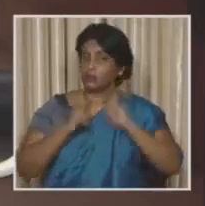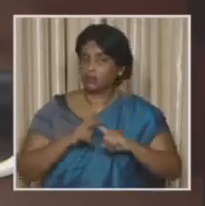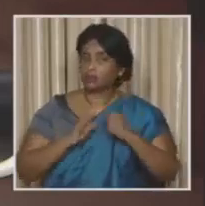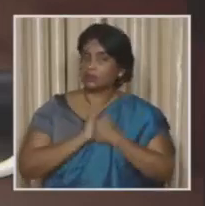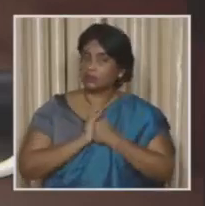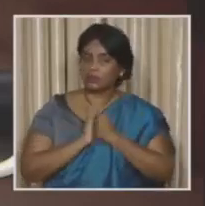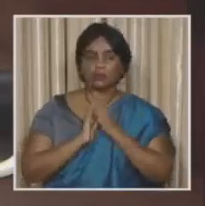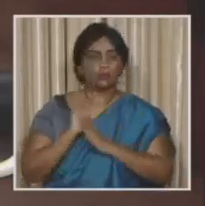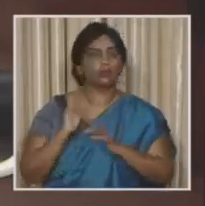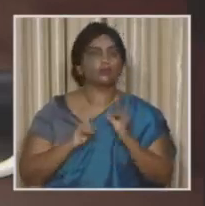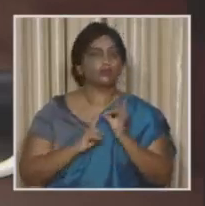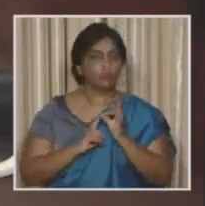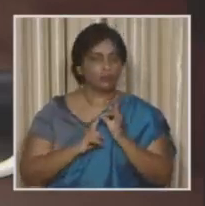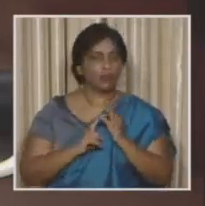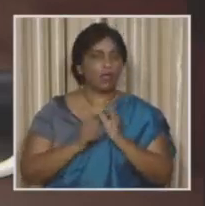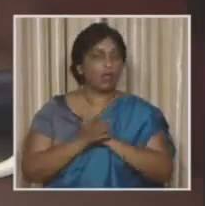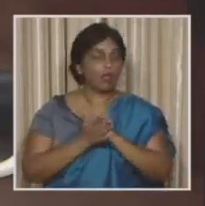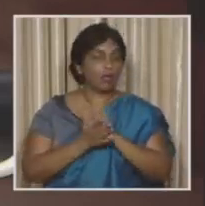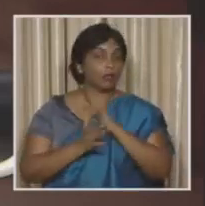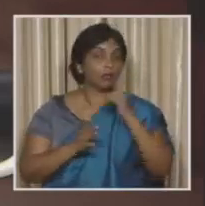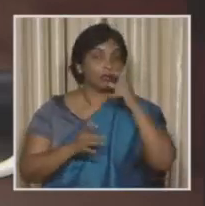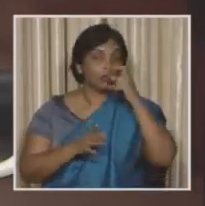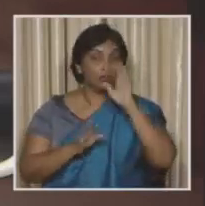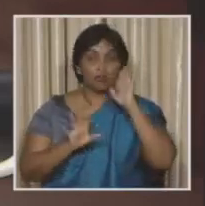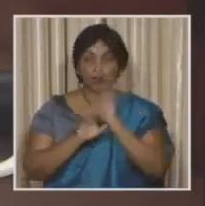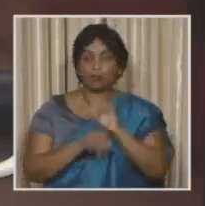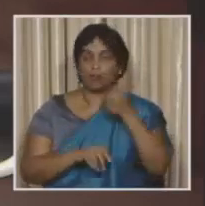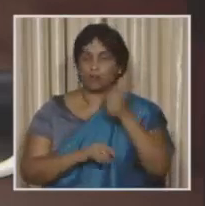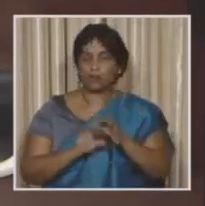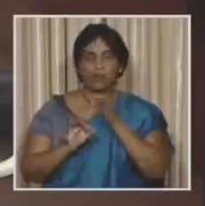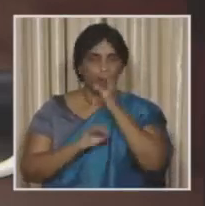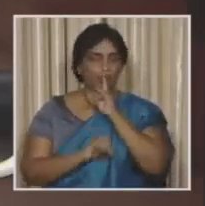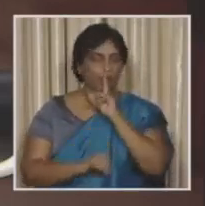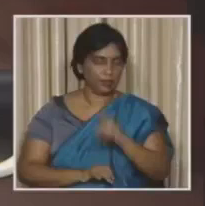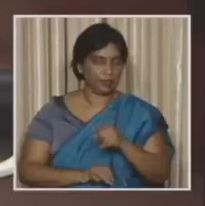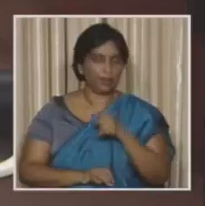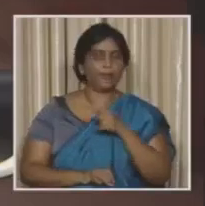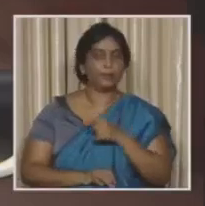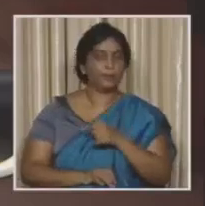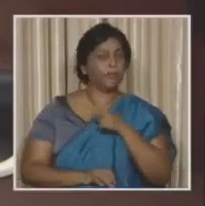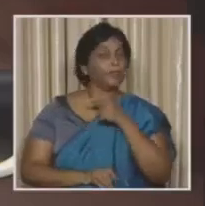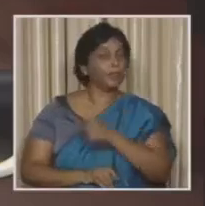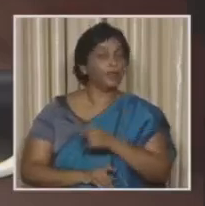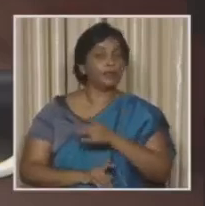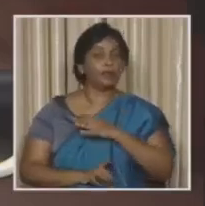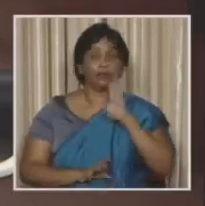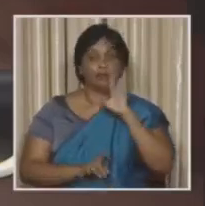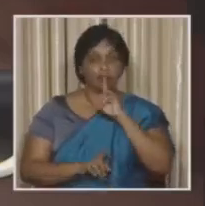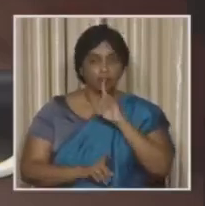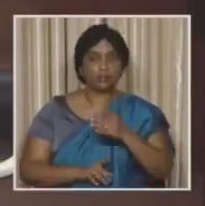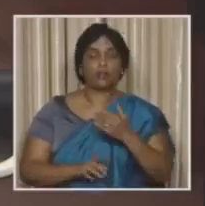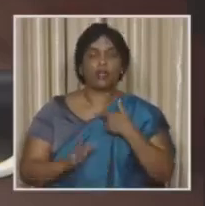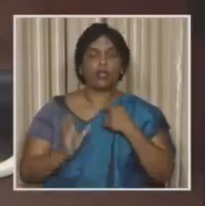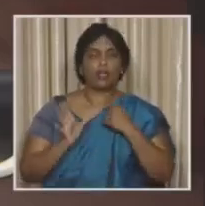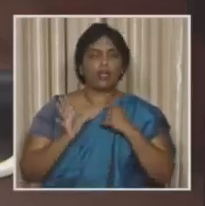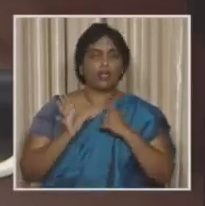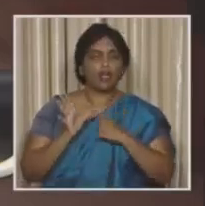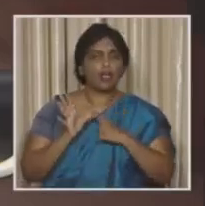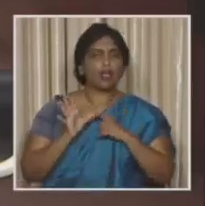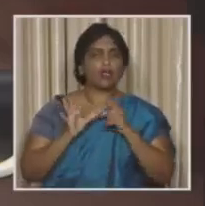මන්ත්‍රීතුමීනි හාදියාගේ සාක්ෂි වැදගත් කතාවක් කියනවා. ඇයගේ සාක්ෂි දෙය කියන අභිහිත් කියලා